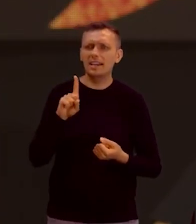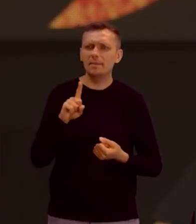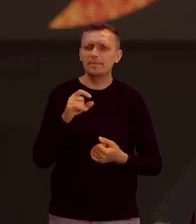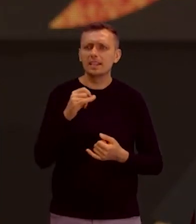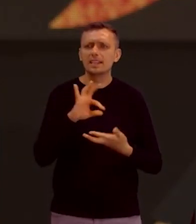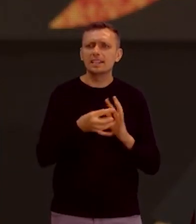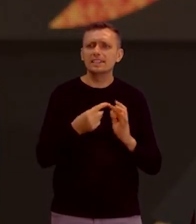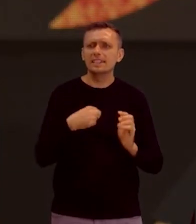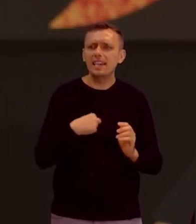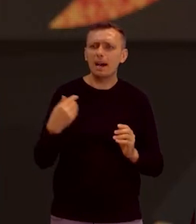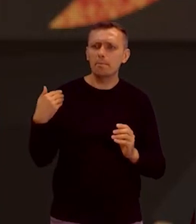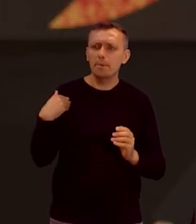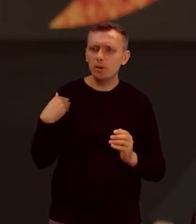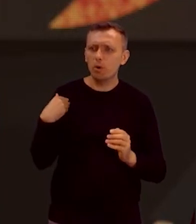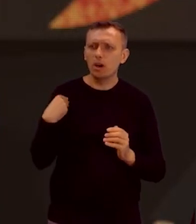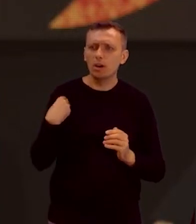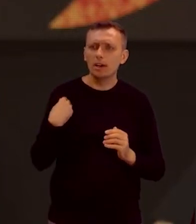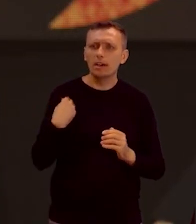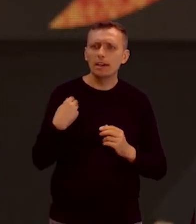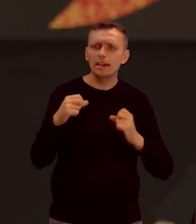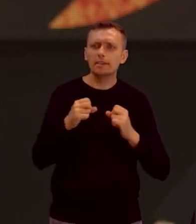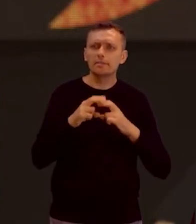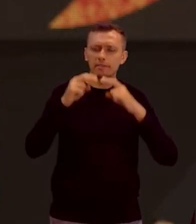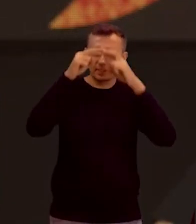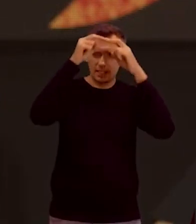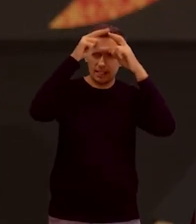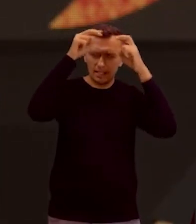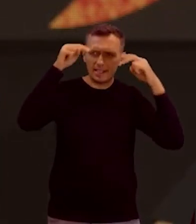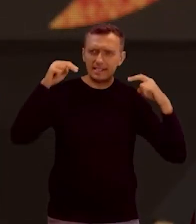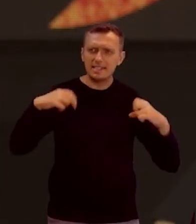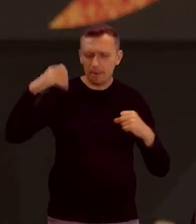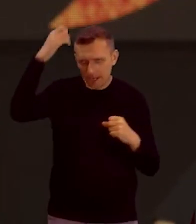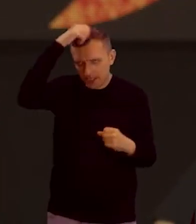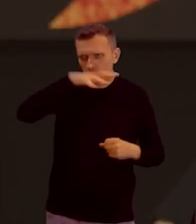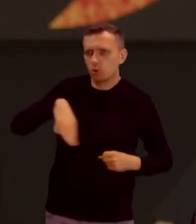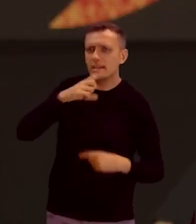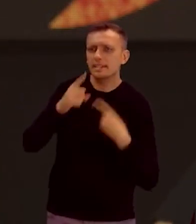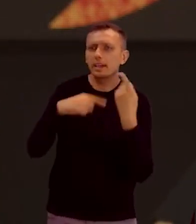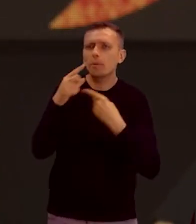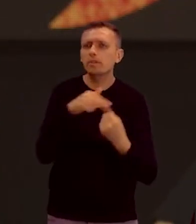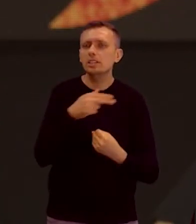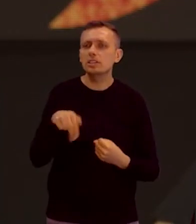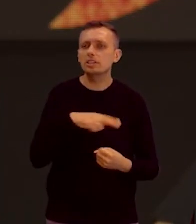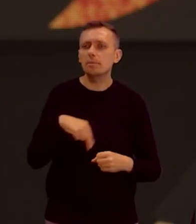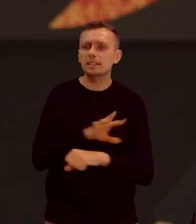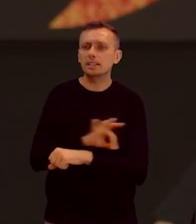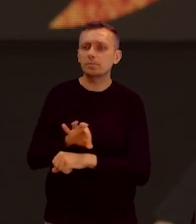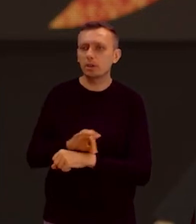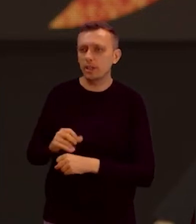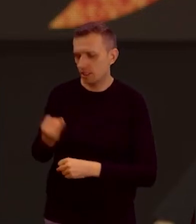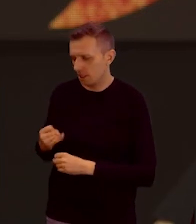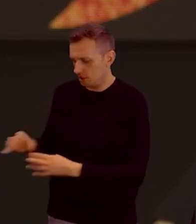powiedzieć 2 słowa na temat naszego projektu, zabrałam tam nasze dzieci. I wiecie, co one zrobiły, zanim zaczęły mówić? Zrobiły tak.